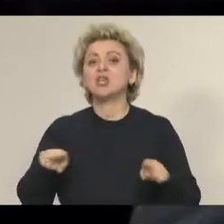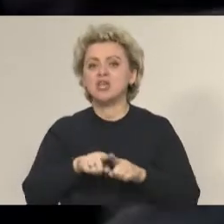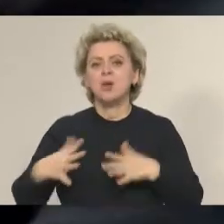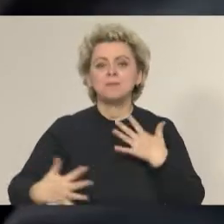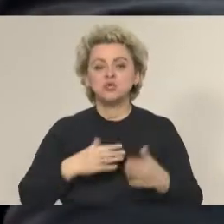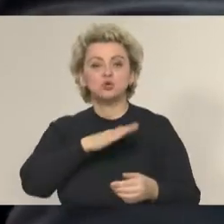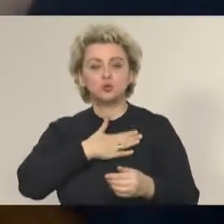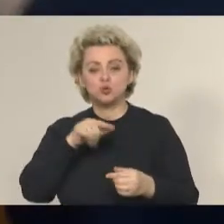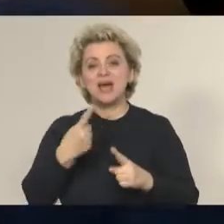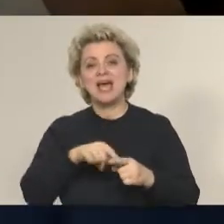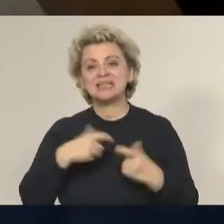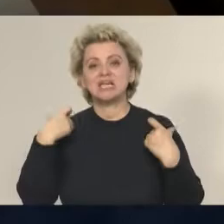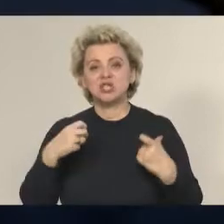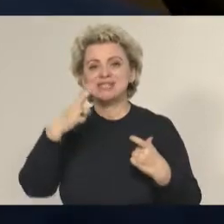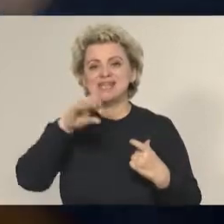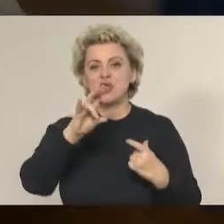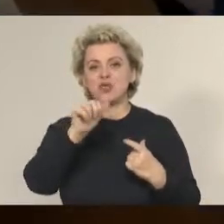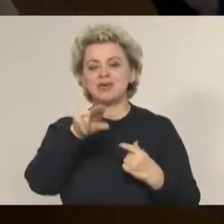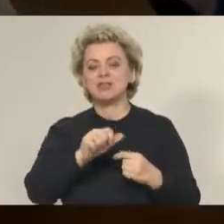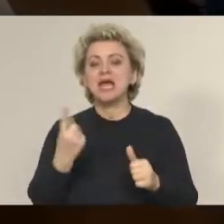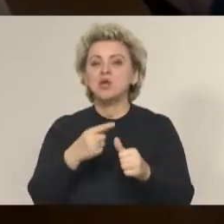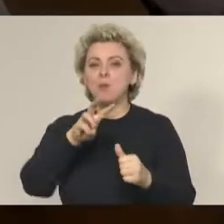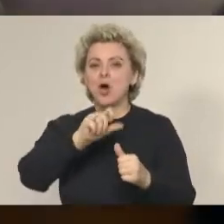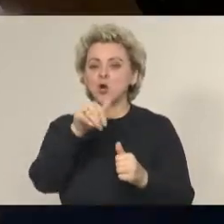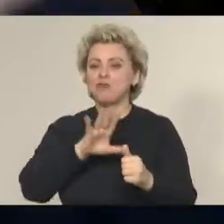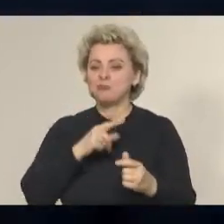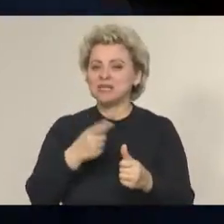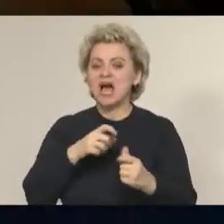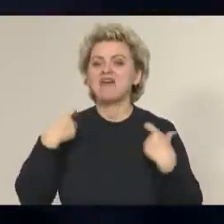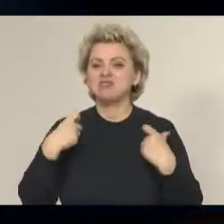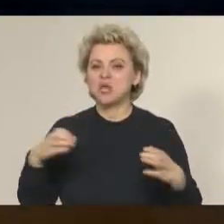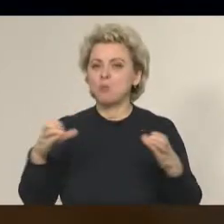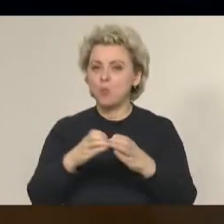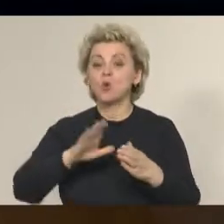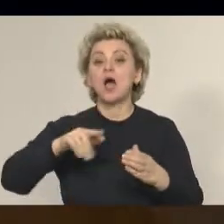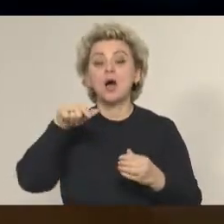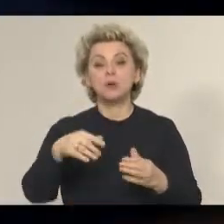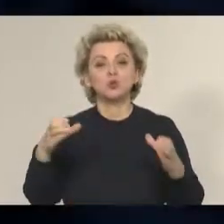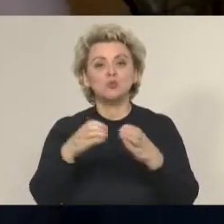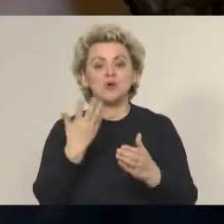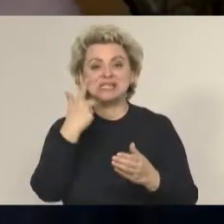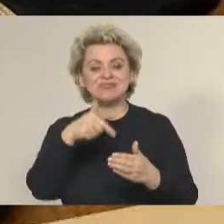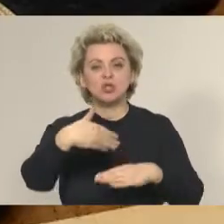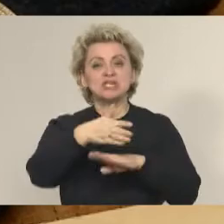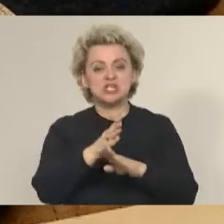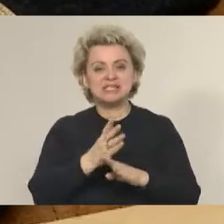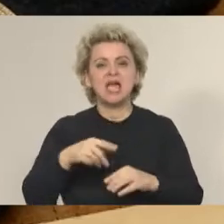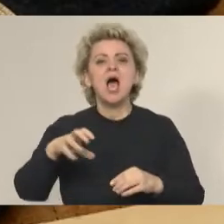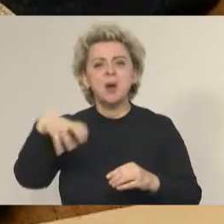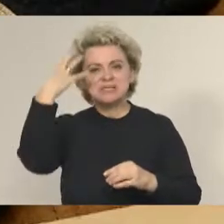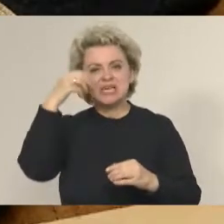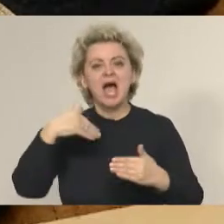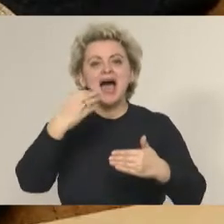мятежной душой. Это уже от генерала Деникина. Именем Маркова был назван офицерский полк, а затем блок цветных частей. О